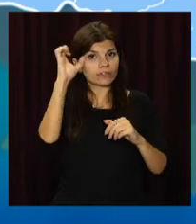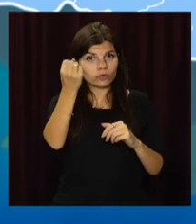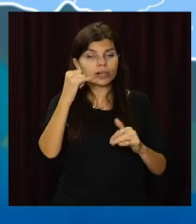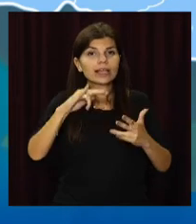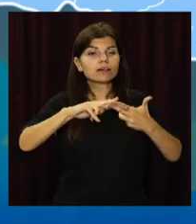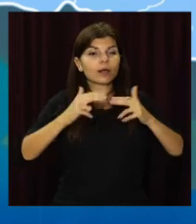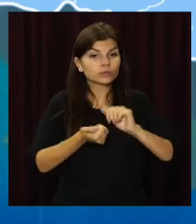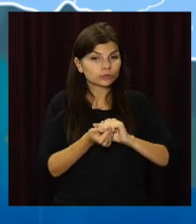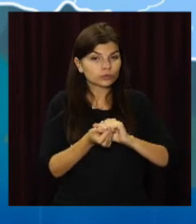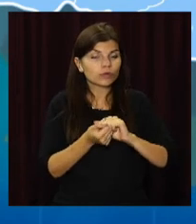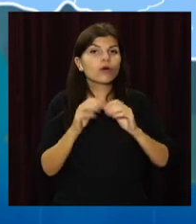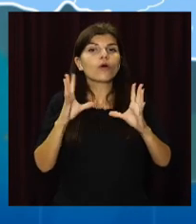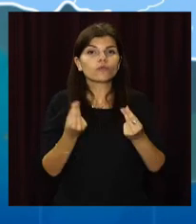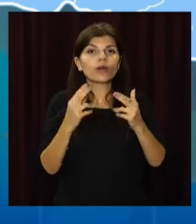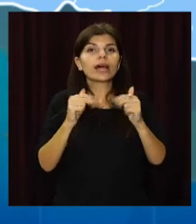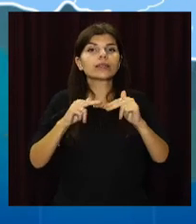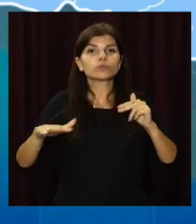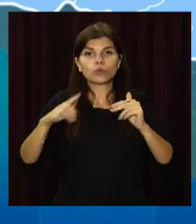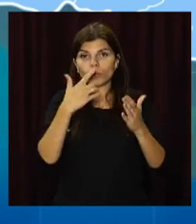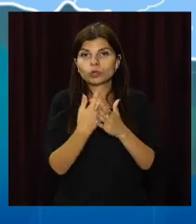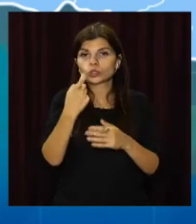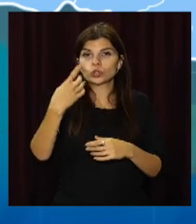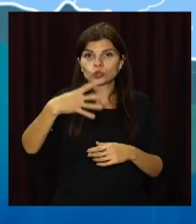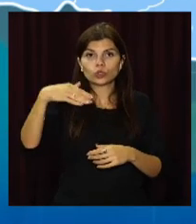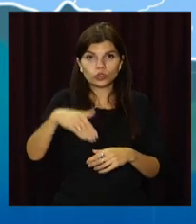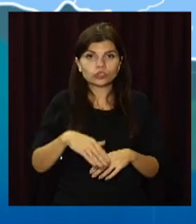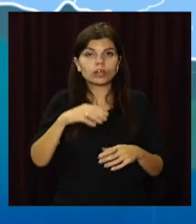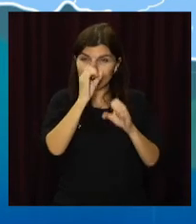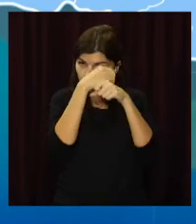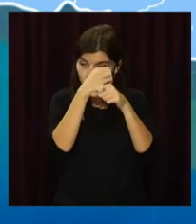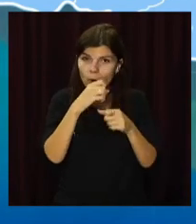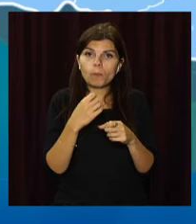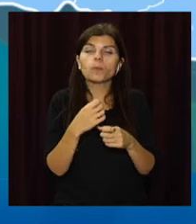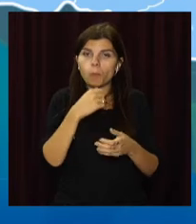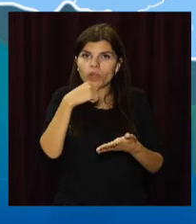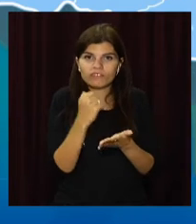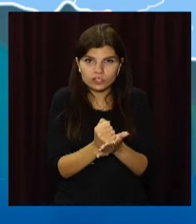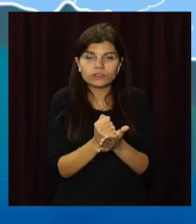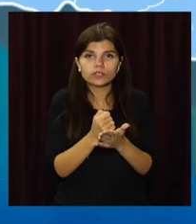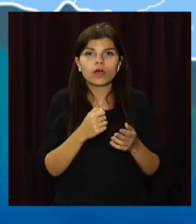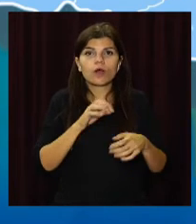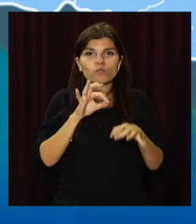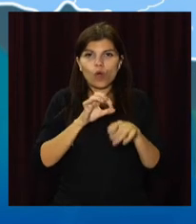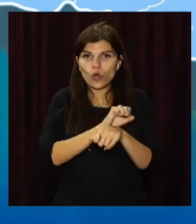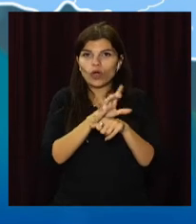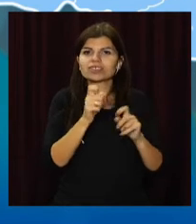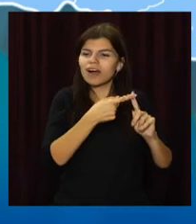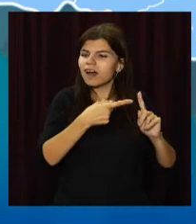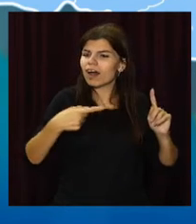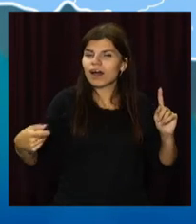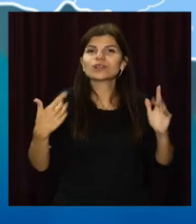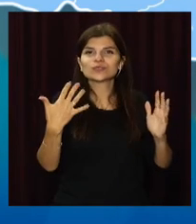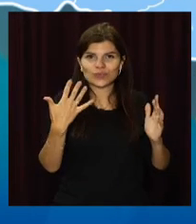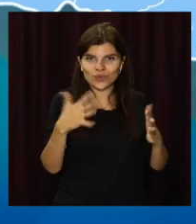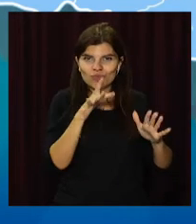та Кам'янському. Загалом на Дніпропетровщині понад 140 тисяч лабораторно підтверджених випадків коронавірусу. Одужали більш ніж